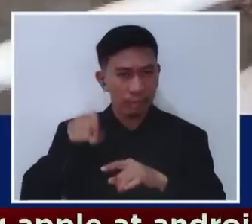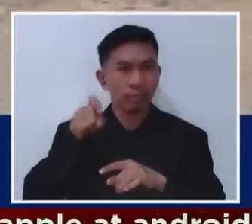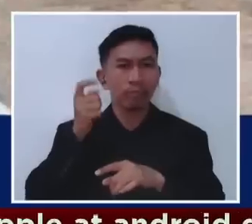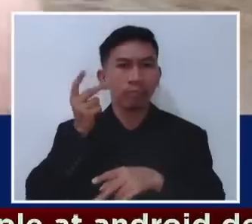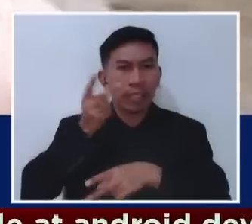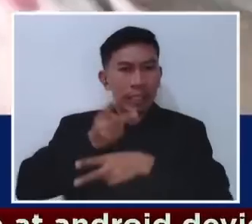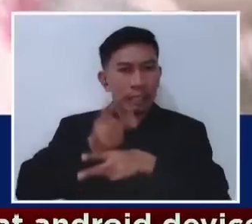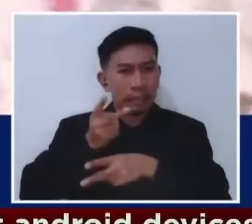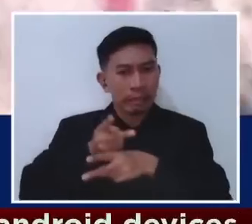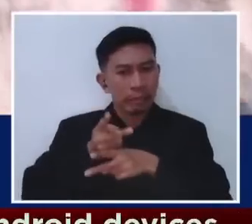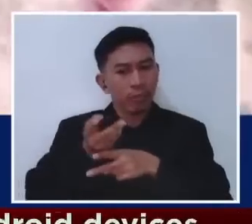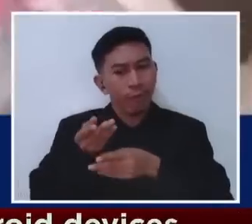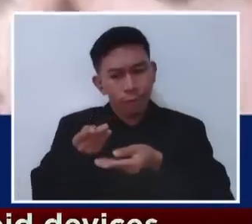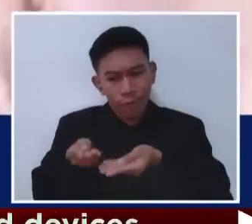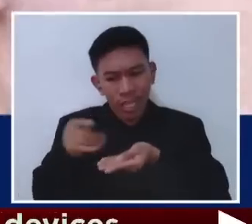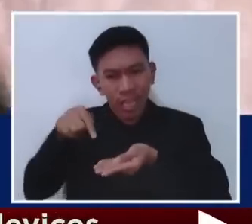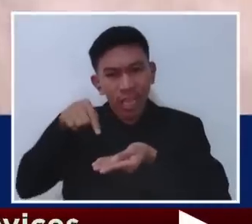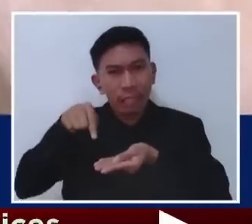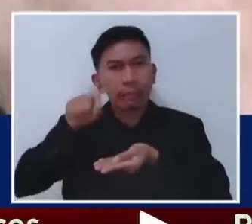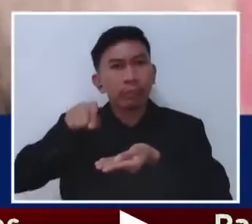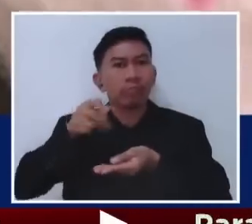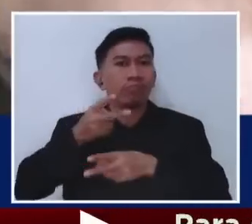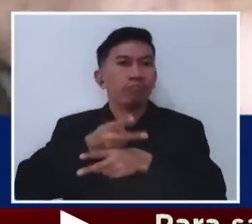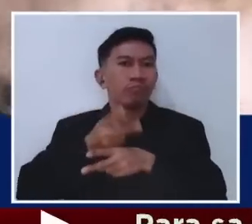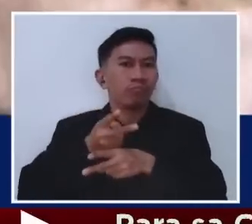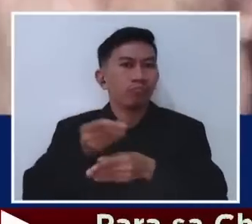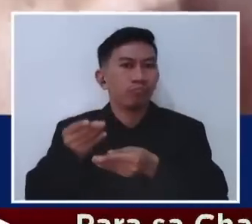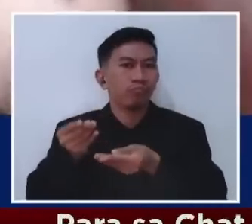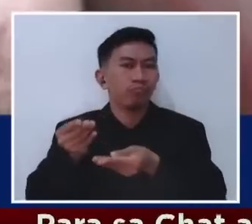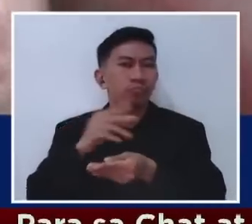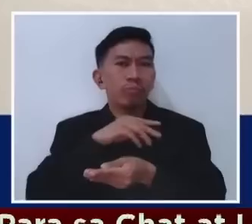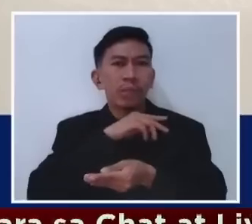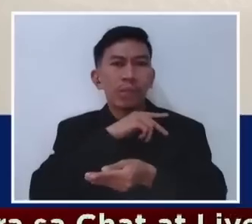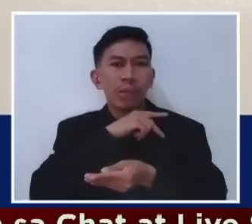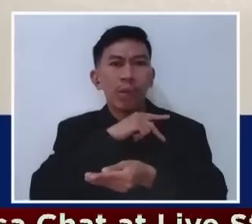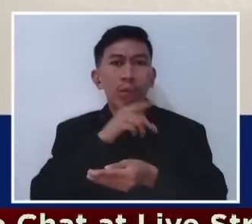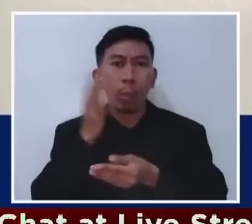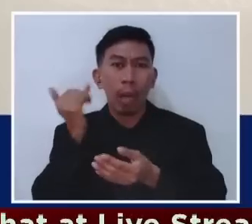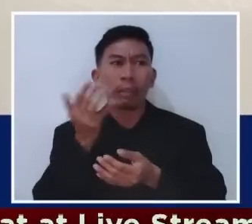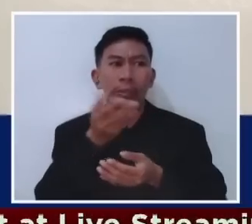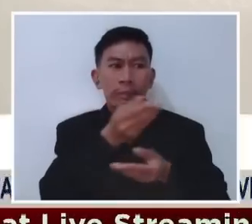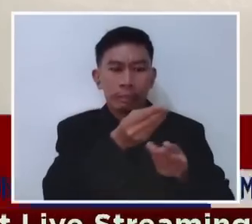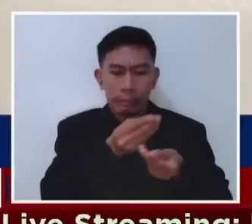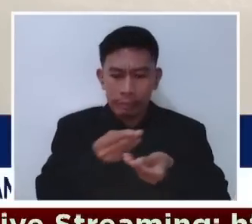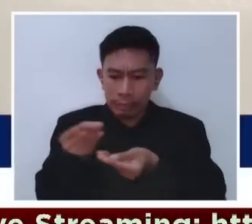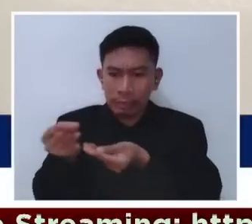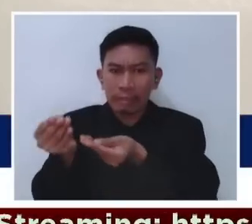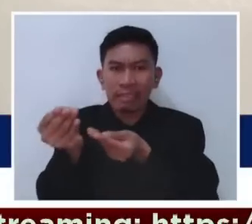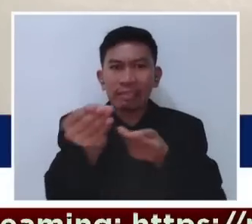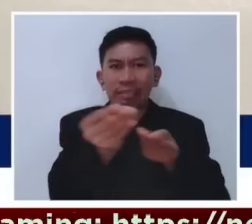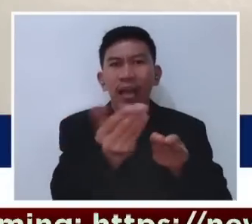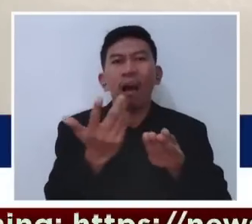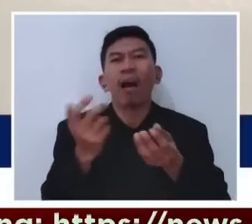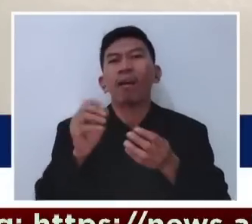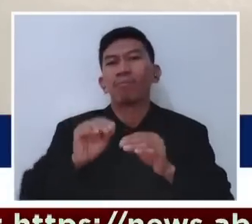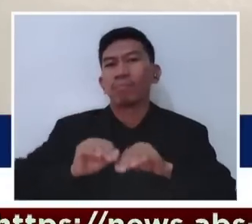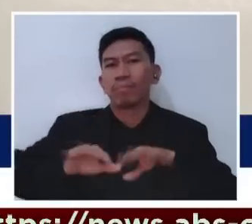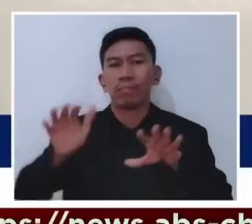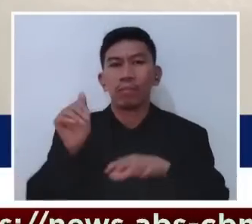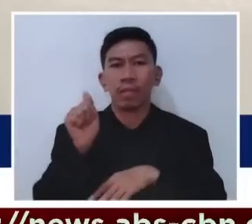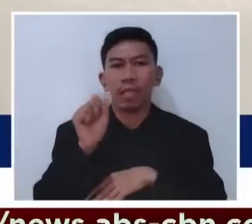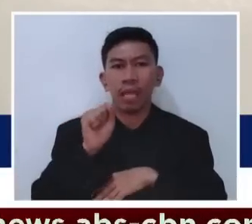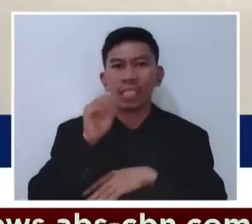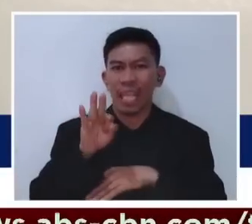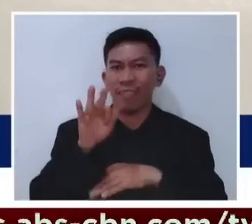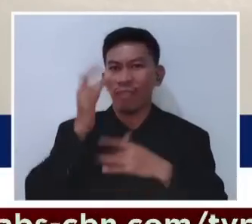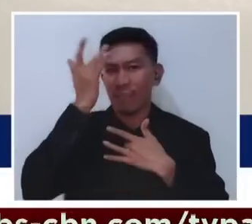baboy dahil isang paraan ito upang maipasa ang ASF. The danger is kung ang nahihalo po